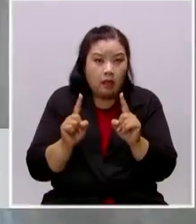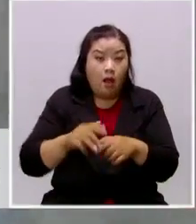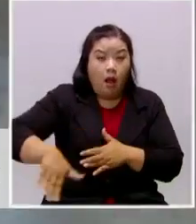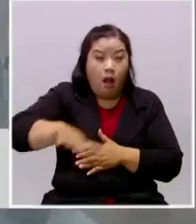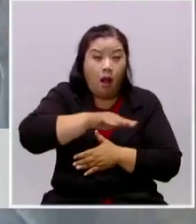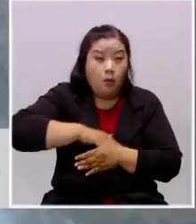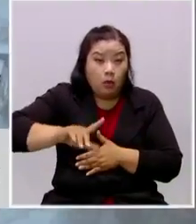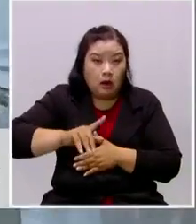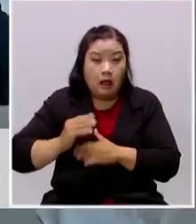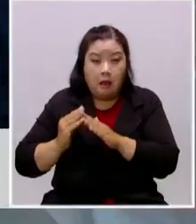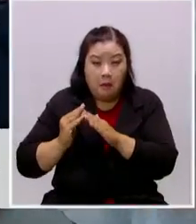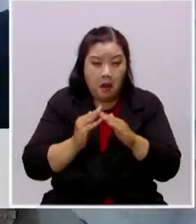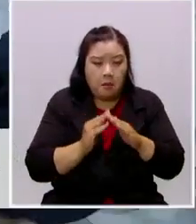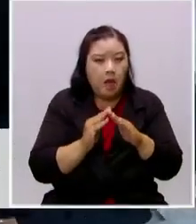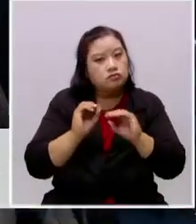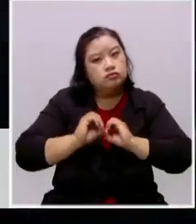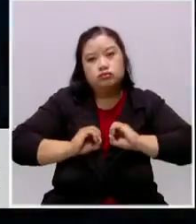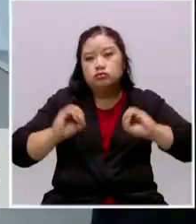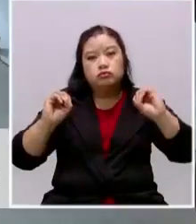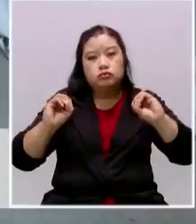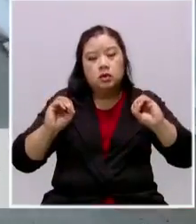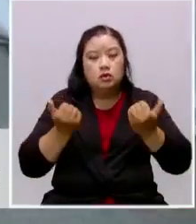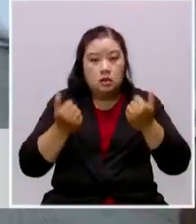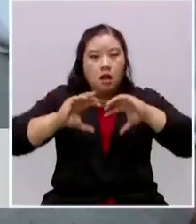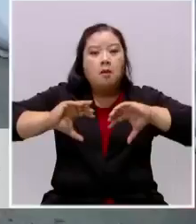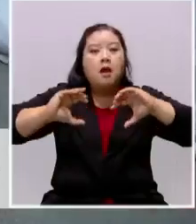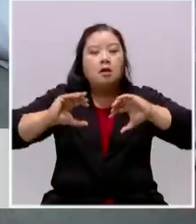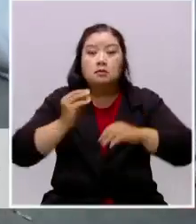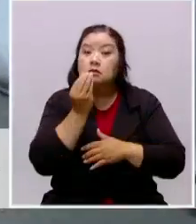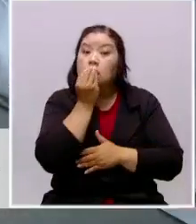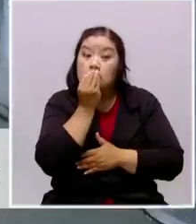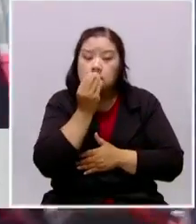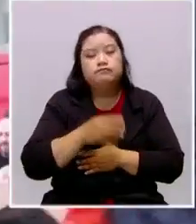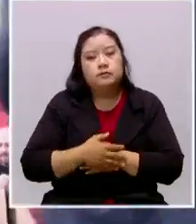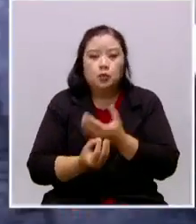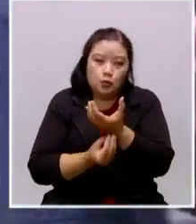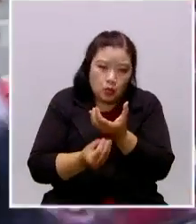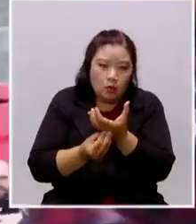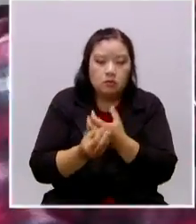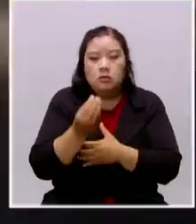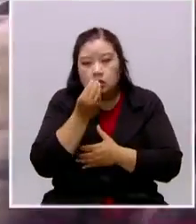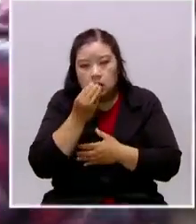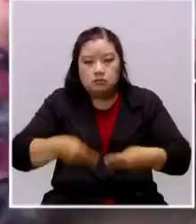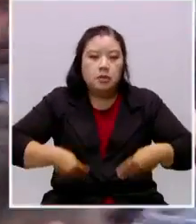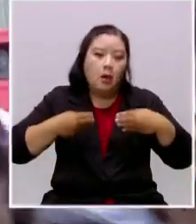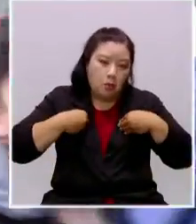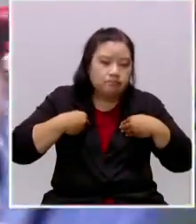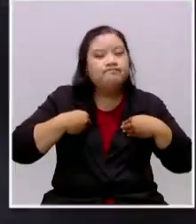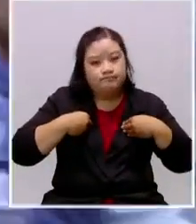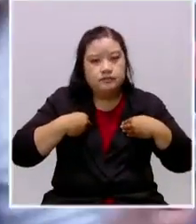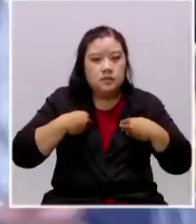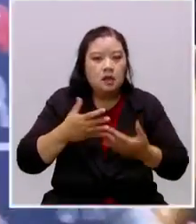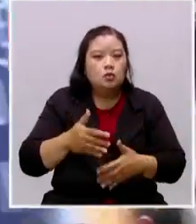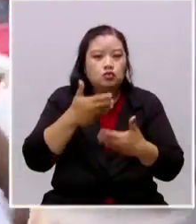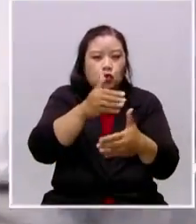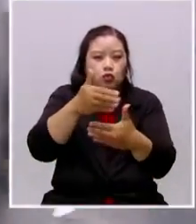คงไร้ที่อยู่อาศัยรัฐบาลก็ได้แจกจ่ายอาหารที่ร้อนๆและผ้าห่มให้แก่ผู้ประสบภัยนะคะซึ่ง